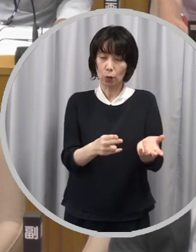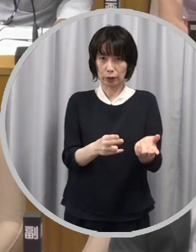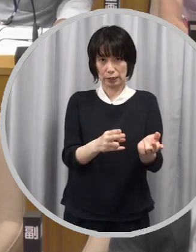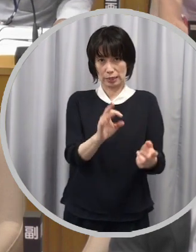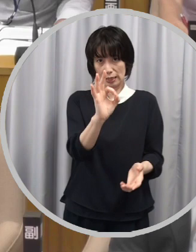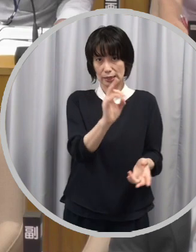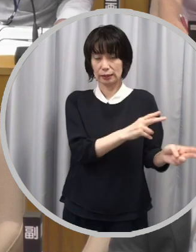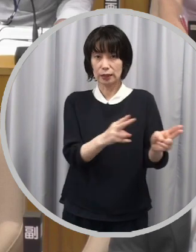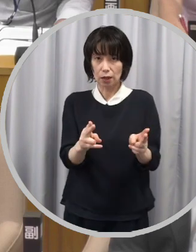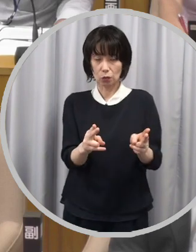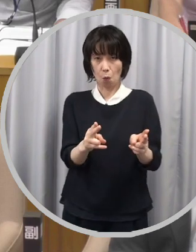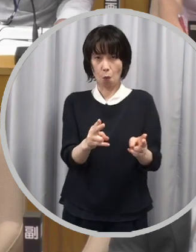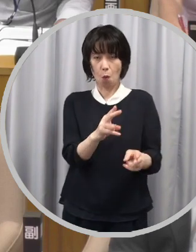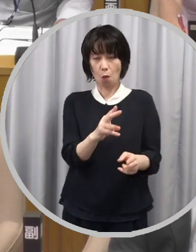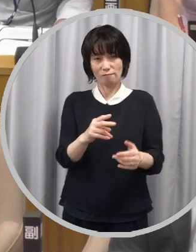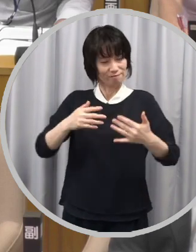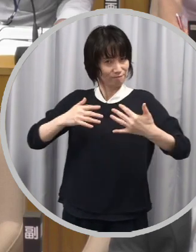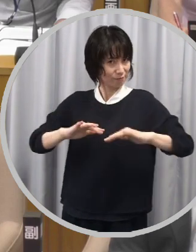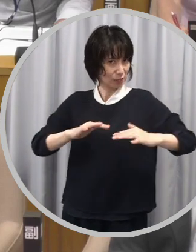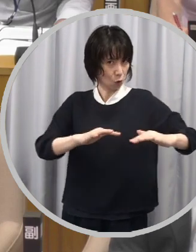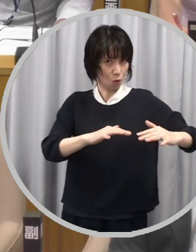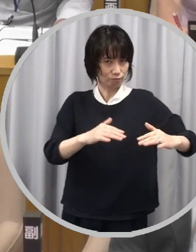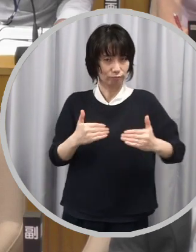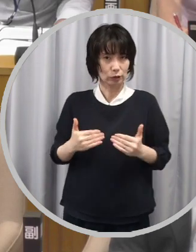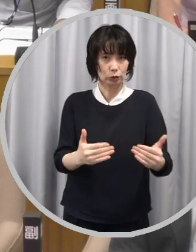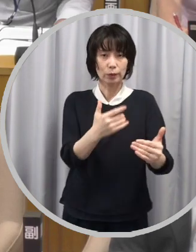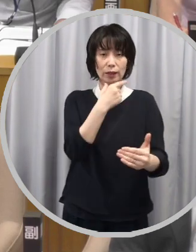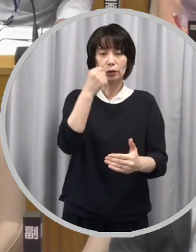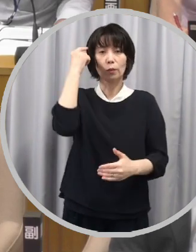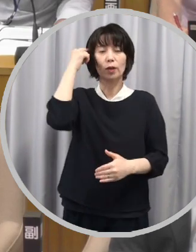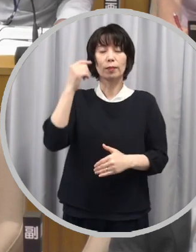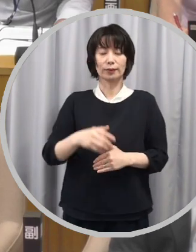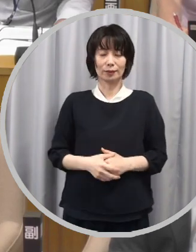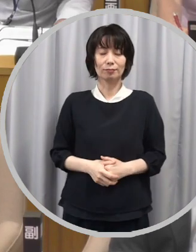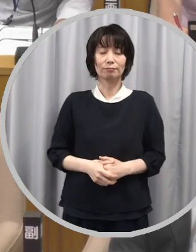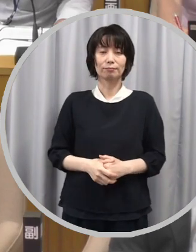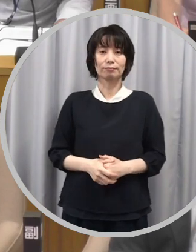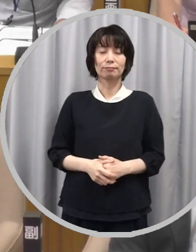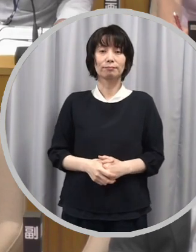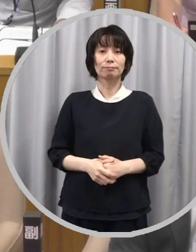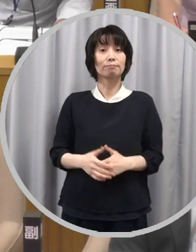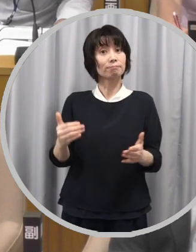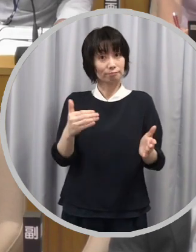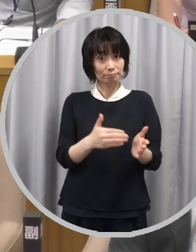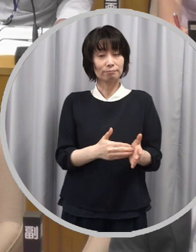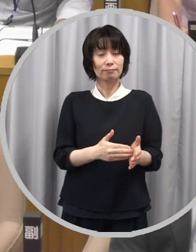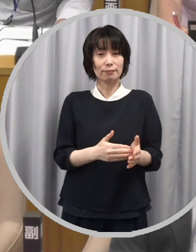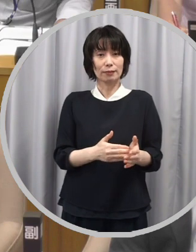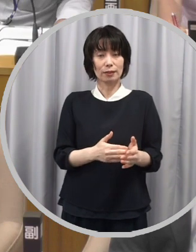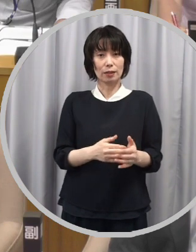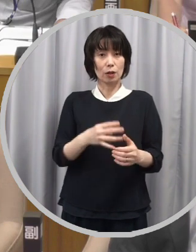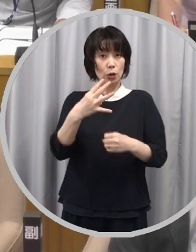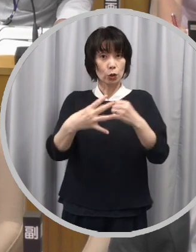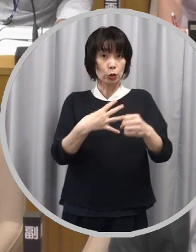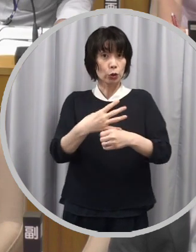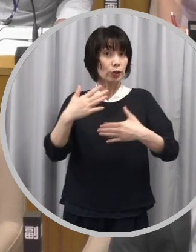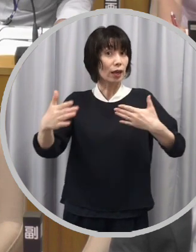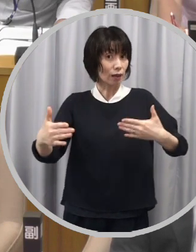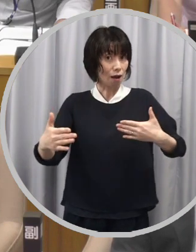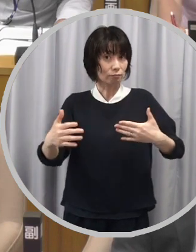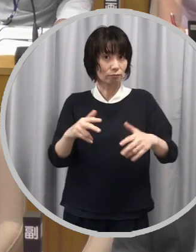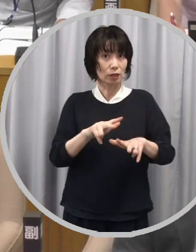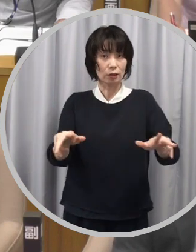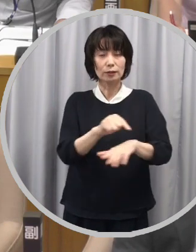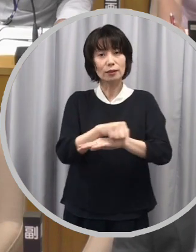ても広範な議論を進めてまいりたいと存じます。最後に、次の4年間にかかる施